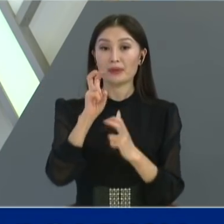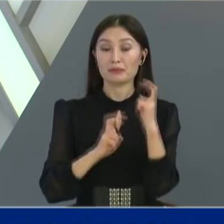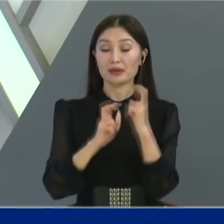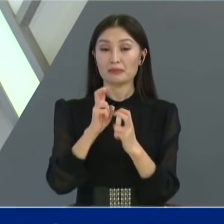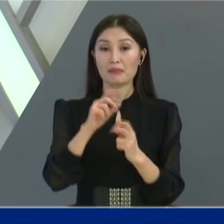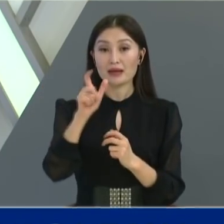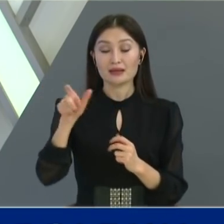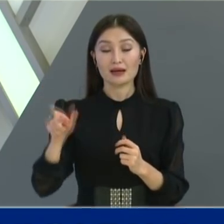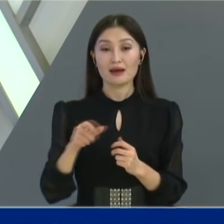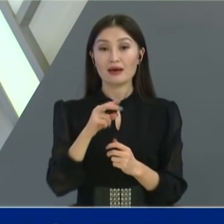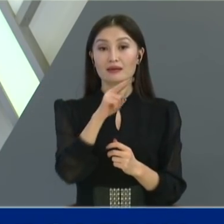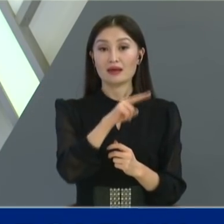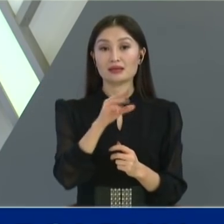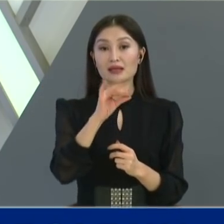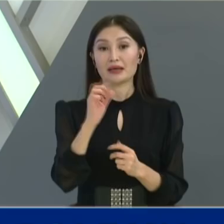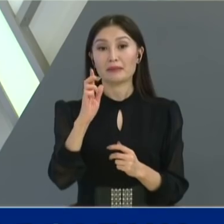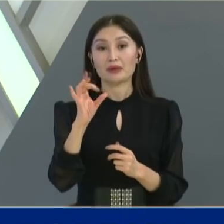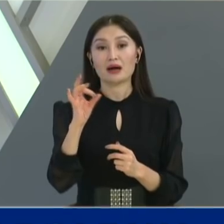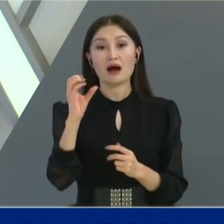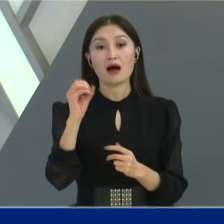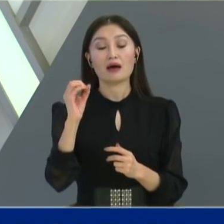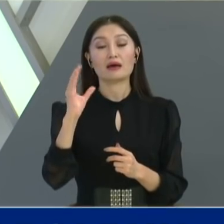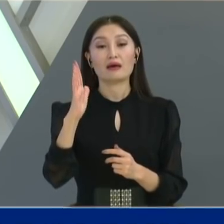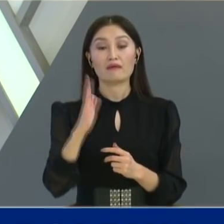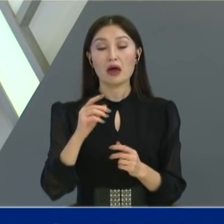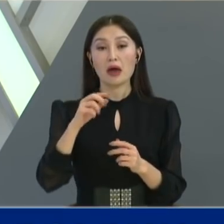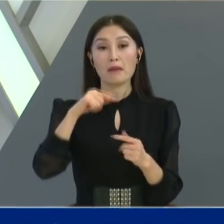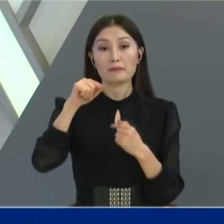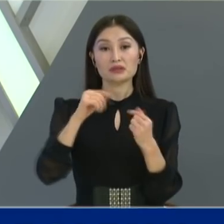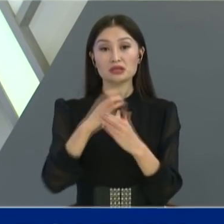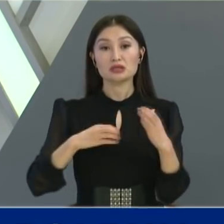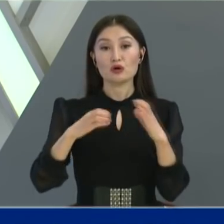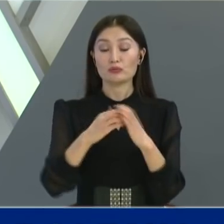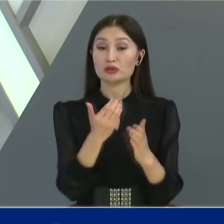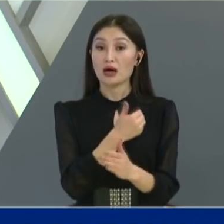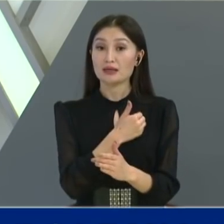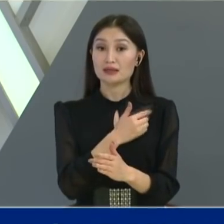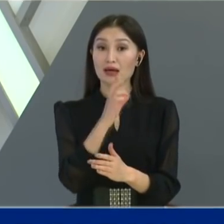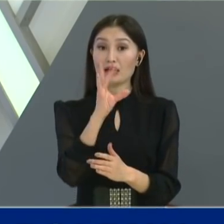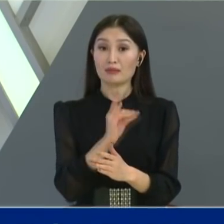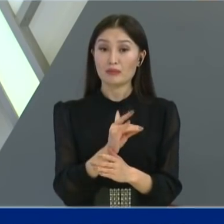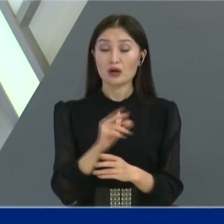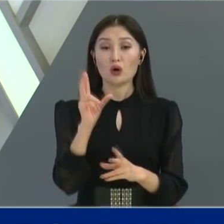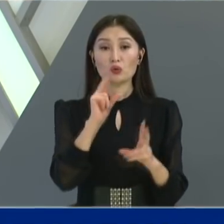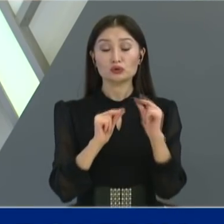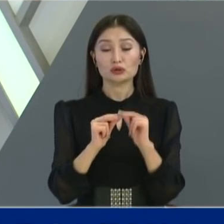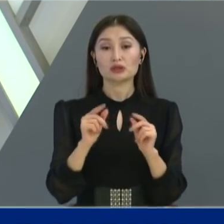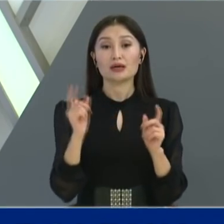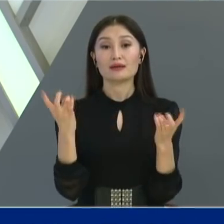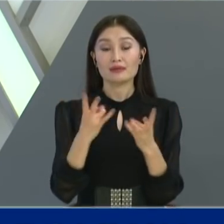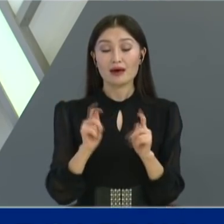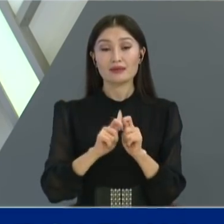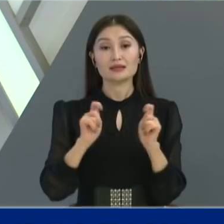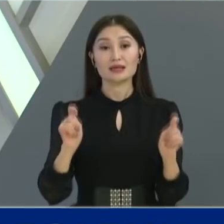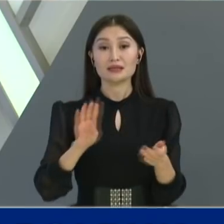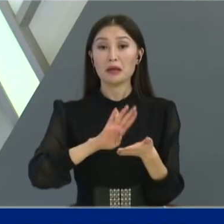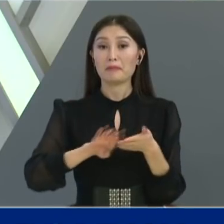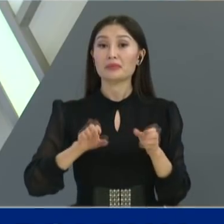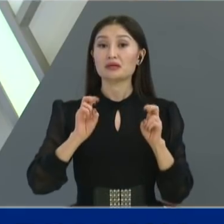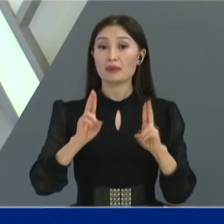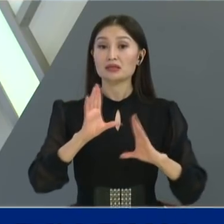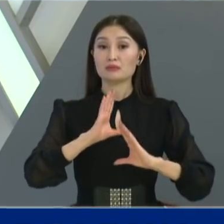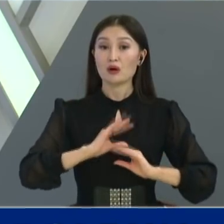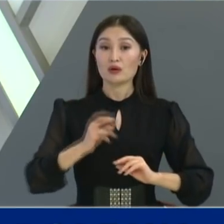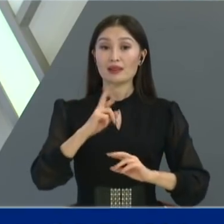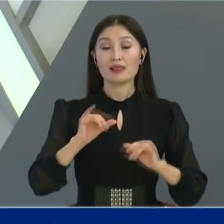Данил Ибраев. Он также добавил, бизнес-сообщество хотело бы, чтобы нынешние политсилы учли то, что надо создать безопасность и спокойствие